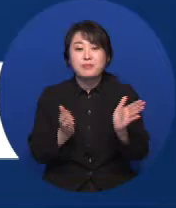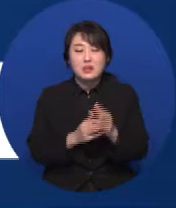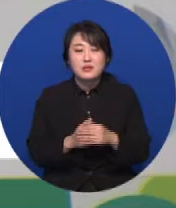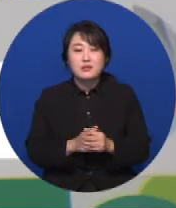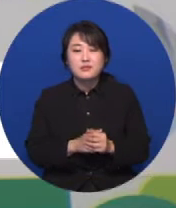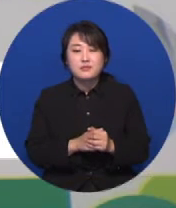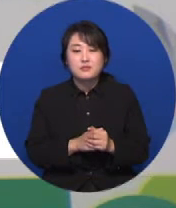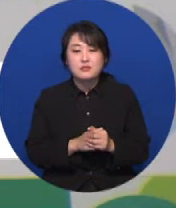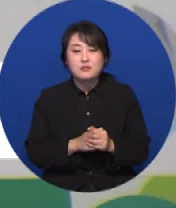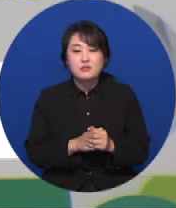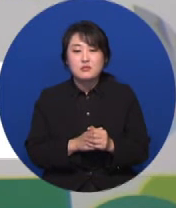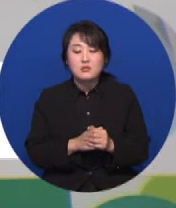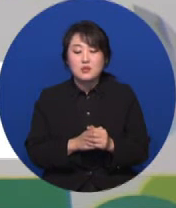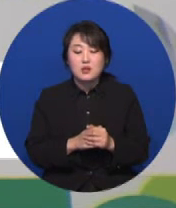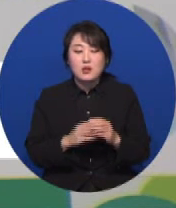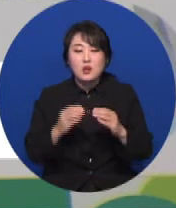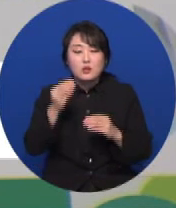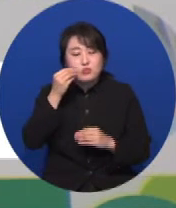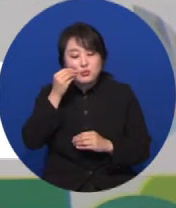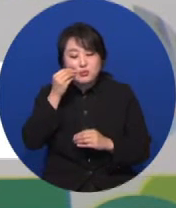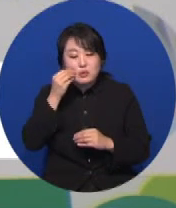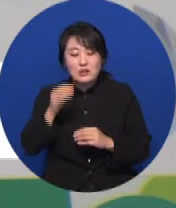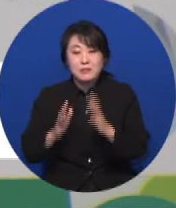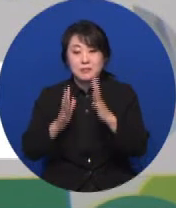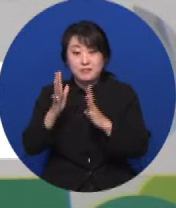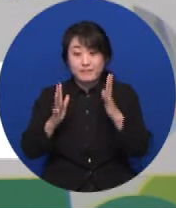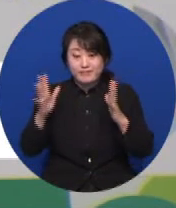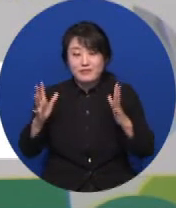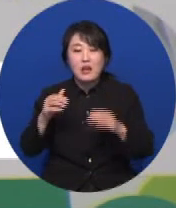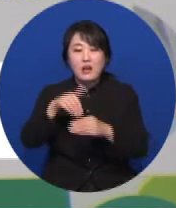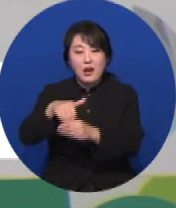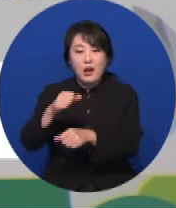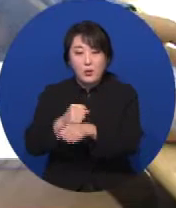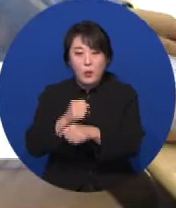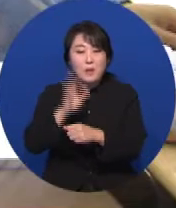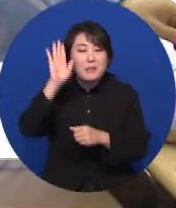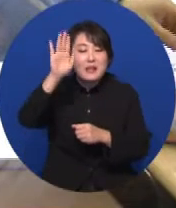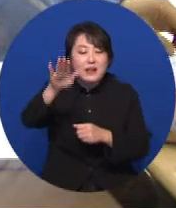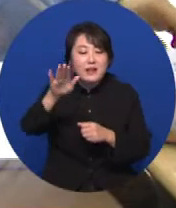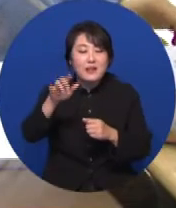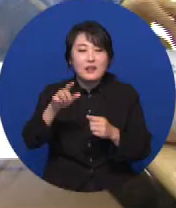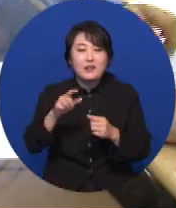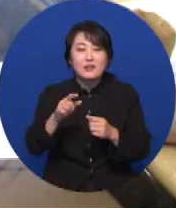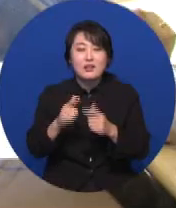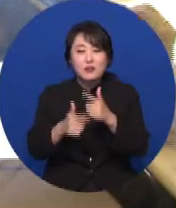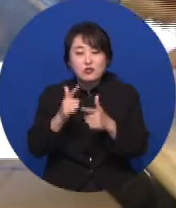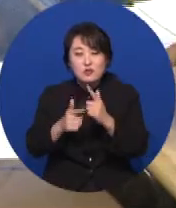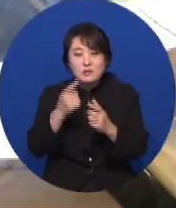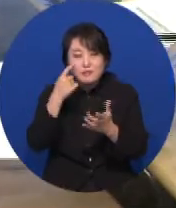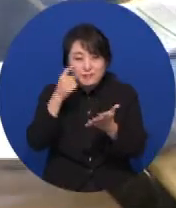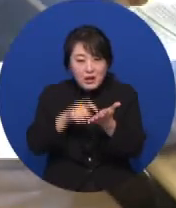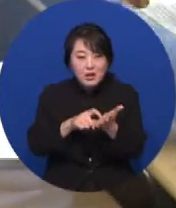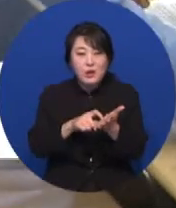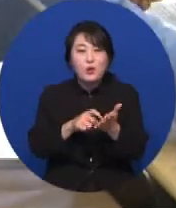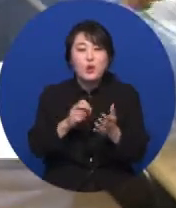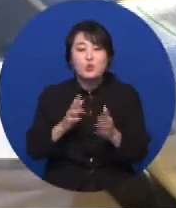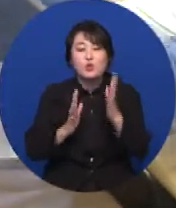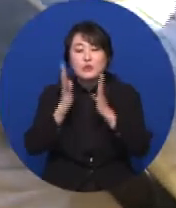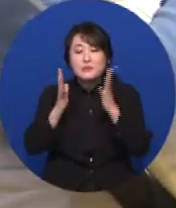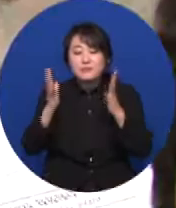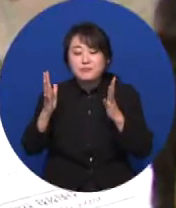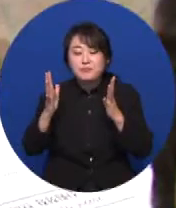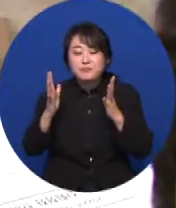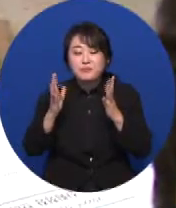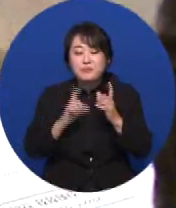새로운 숲을 조성하는 한편 생태계에 영향을 고려하면 미래의 수종 발굴 등 솔잎 숯 조림 권장